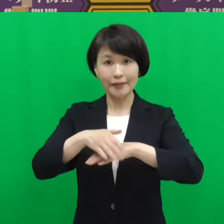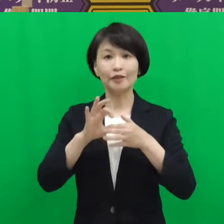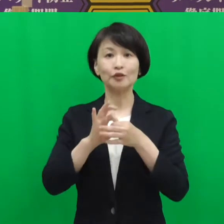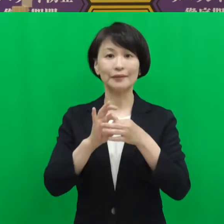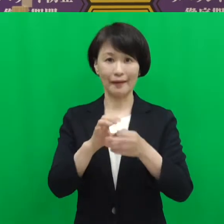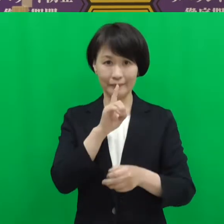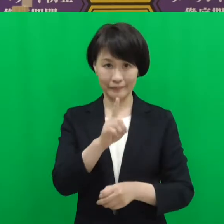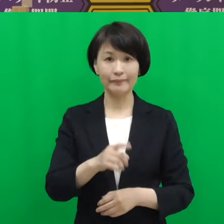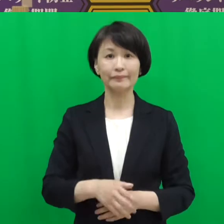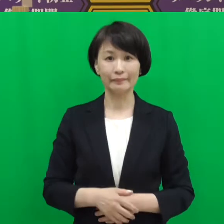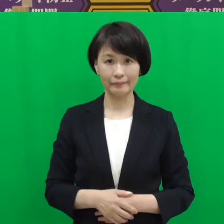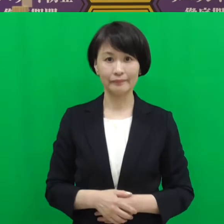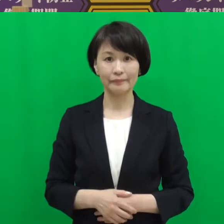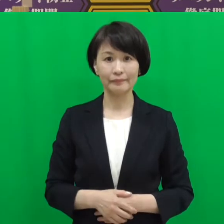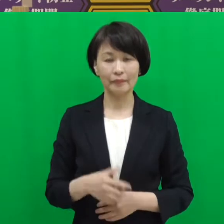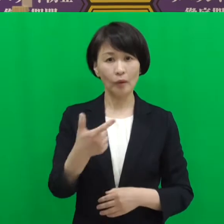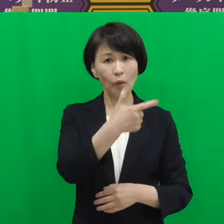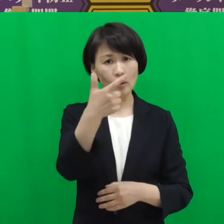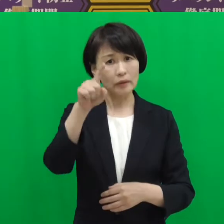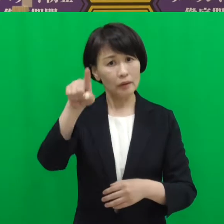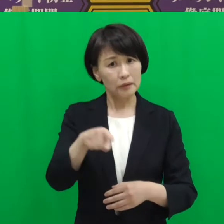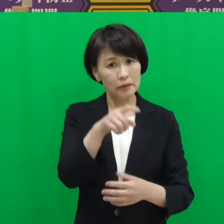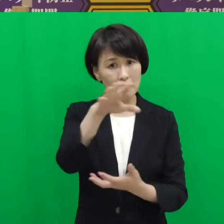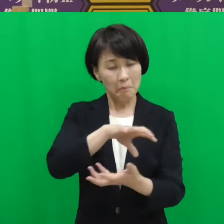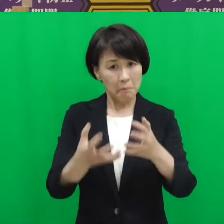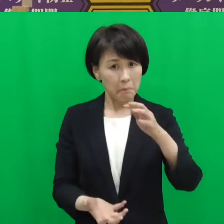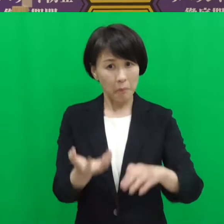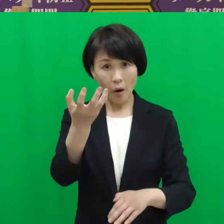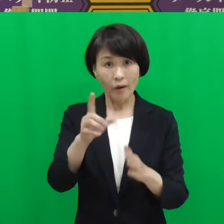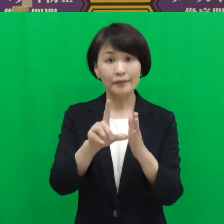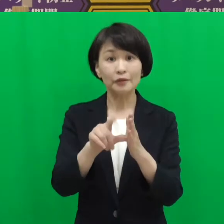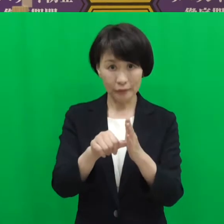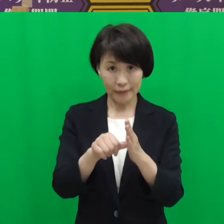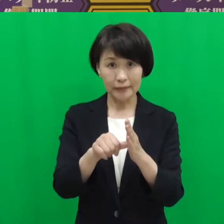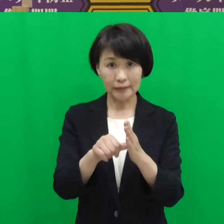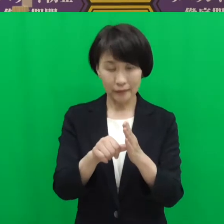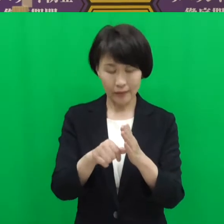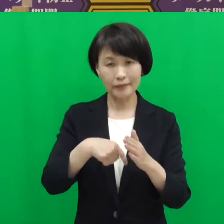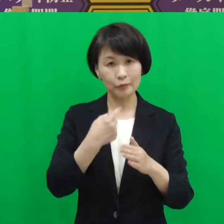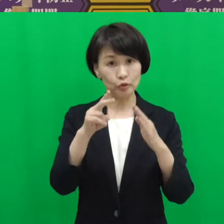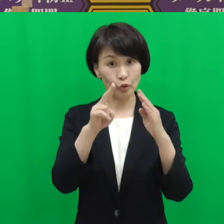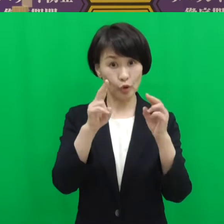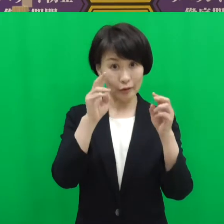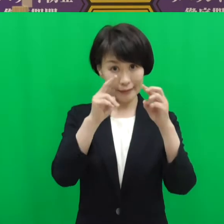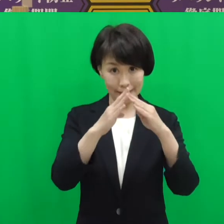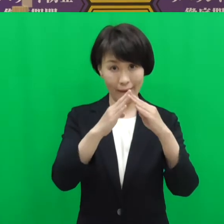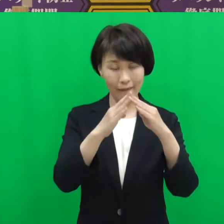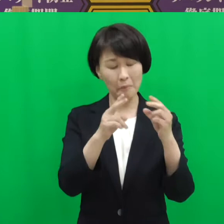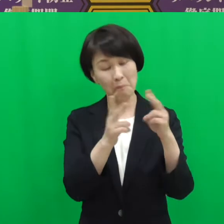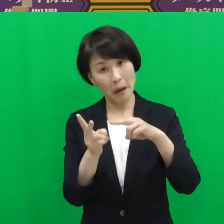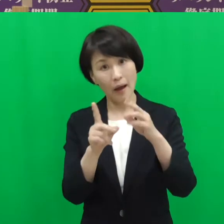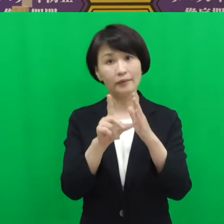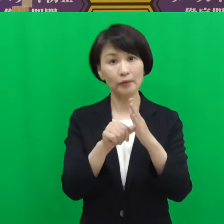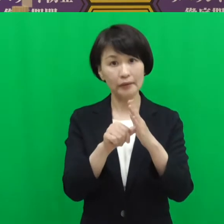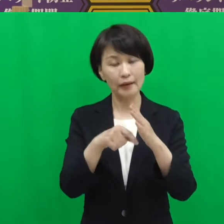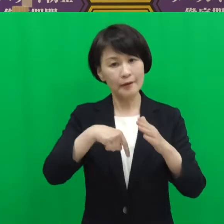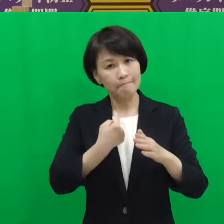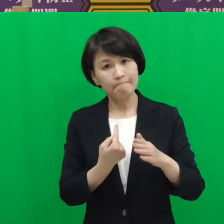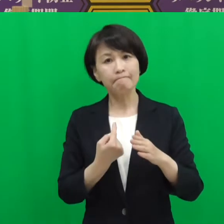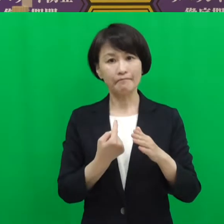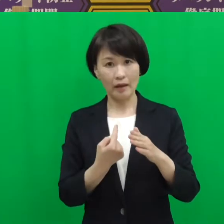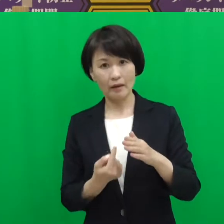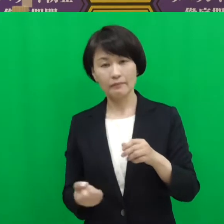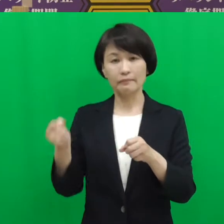。県では大規模な自然災害が発生した場合でも住宅等の再建に要する費用負担を軽減